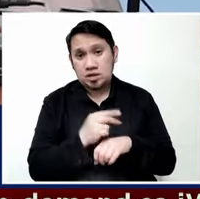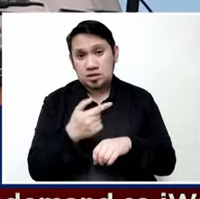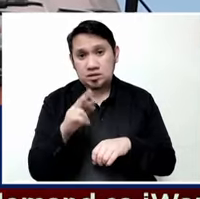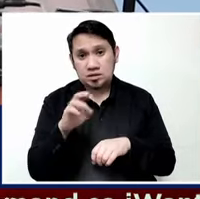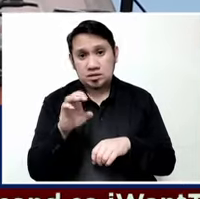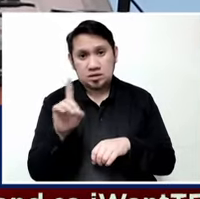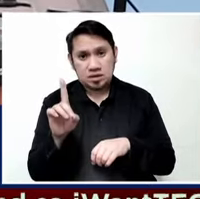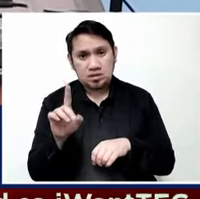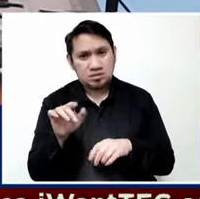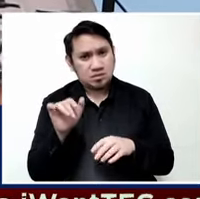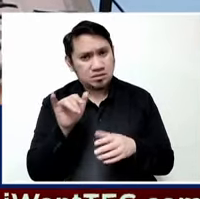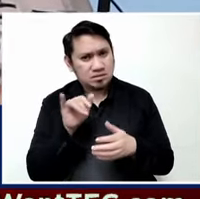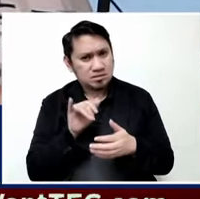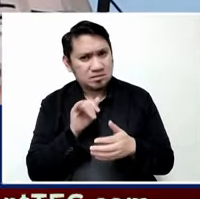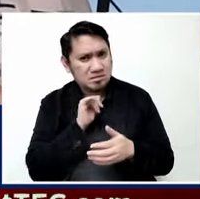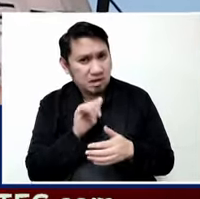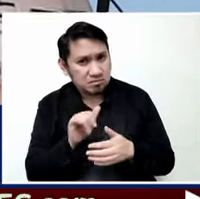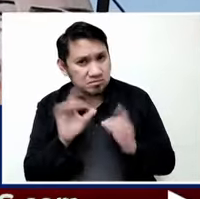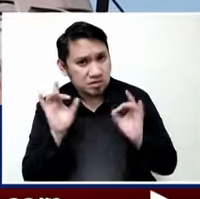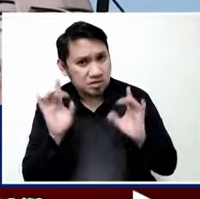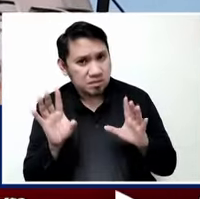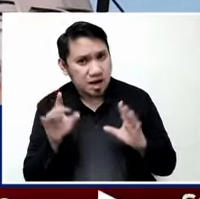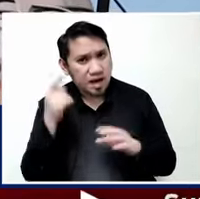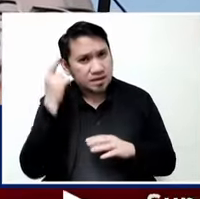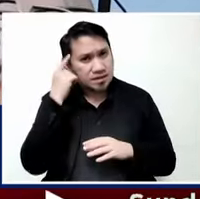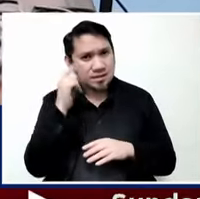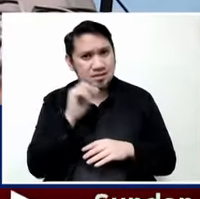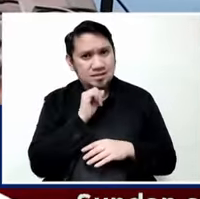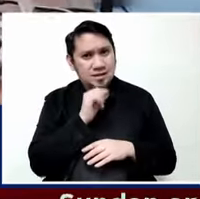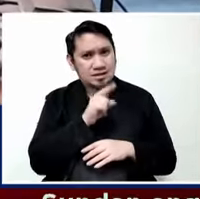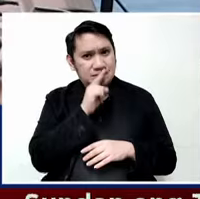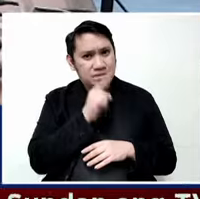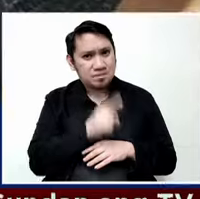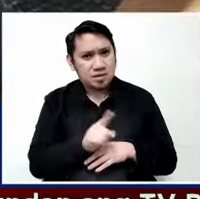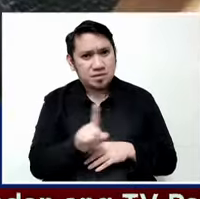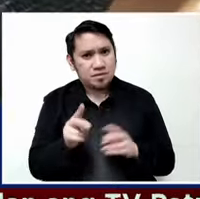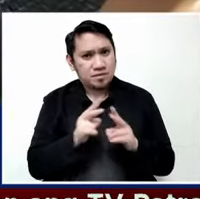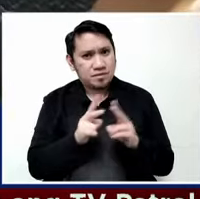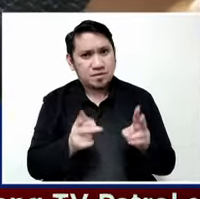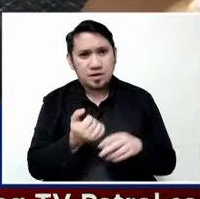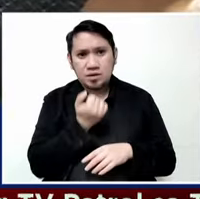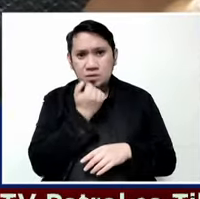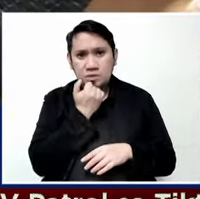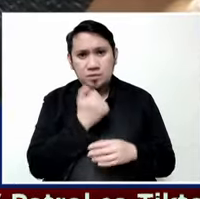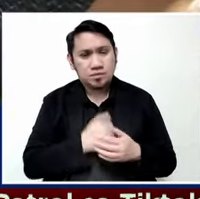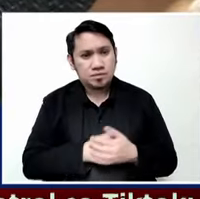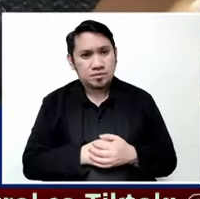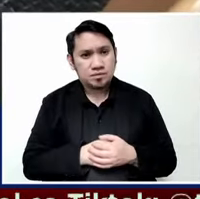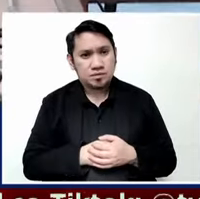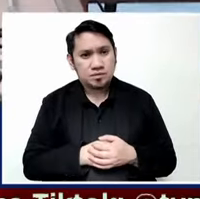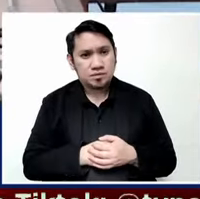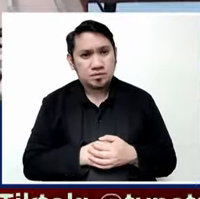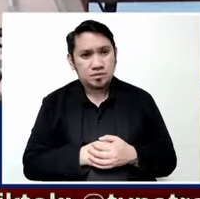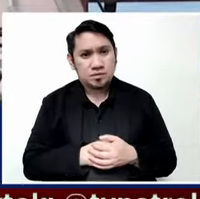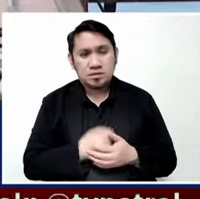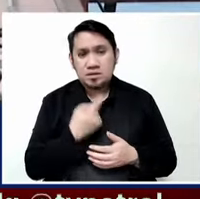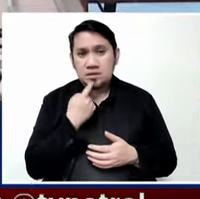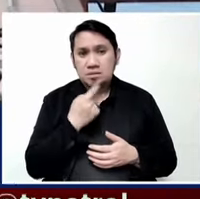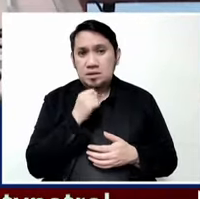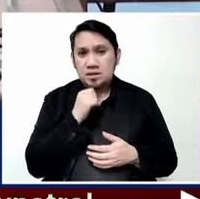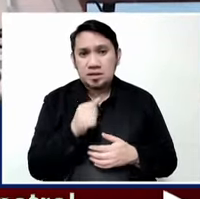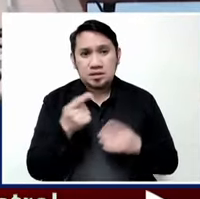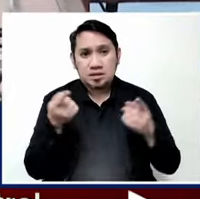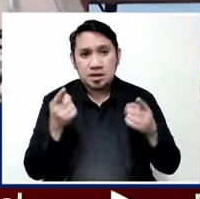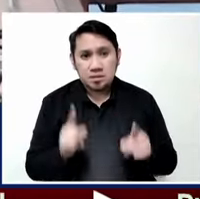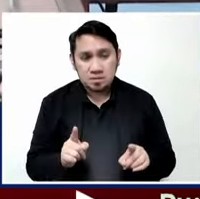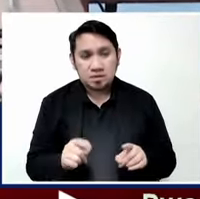security threat yon. Hinding-hindi po tama yon, Mr. Chair. Maling-mali po yon. Sabi niya, that's not gonna happen. It's not happening.